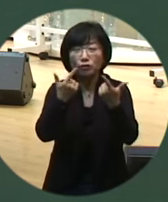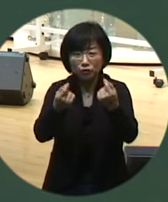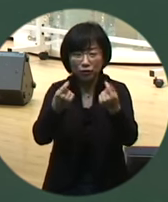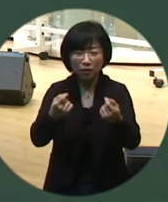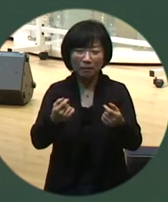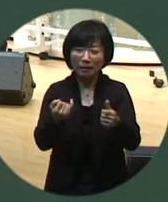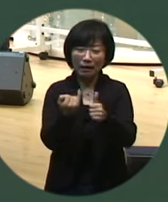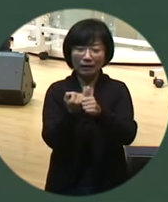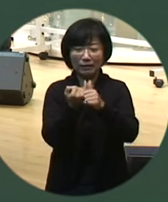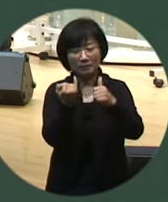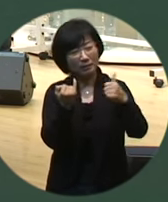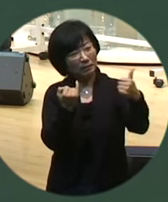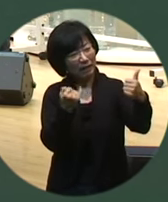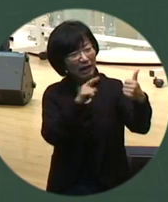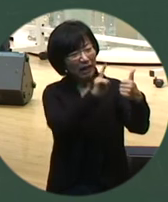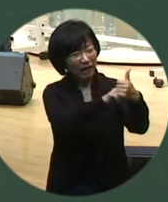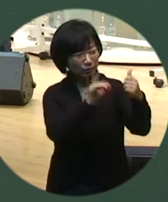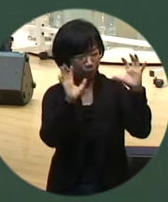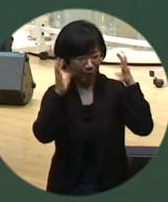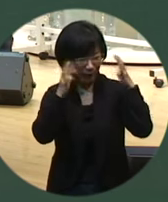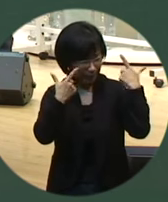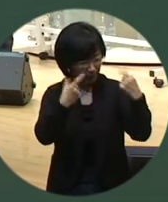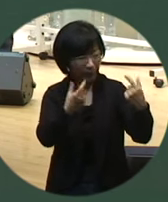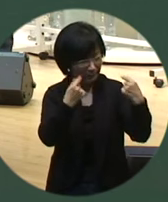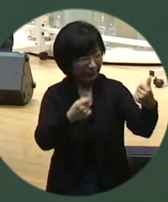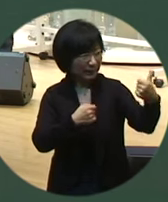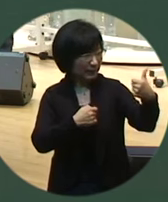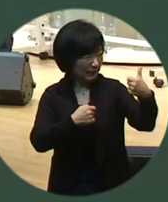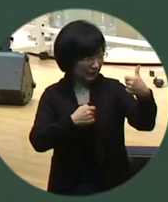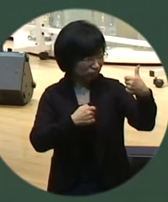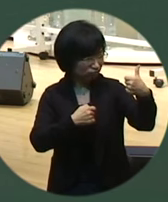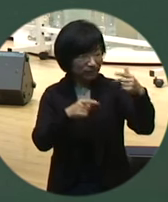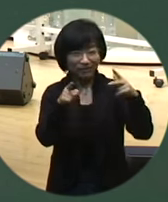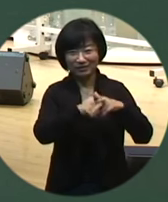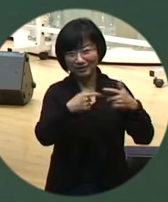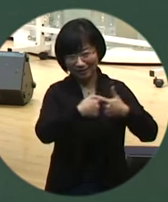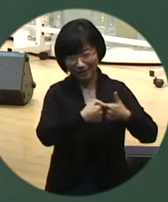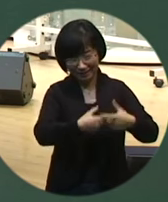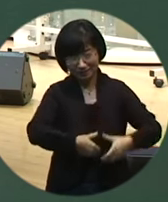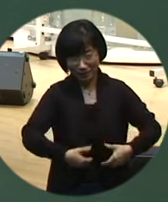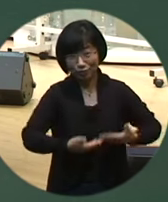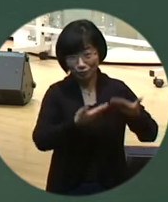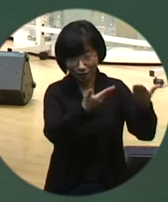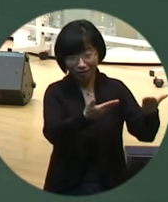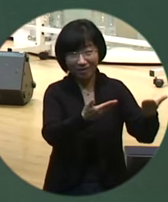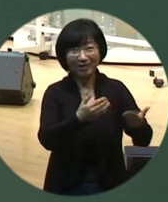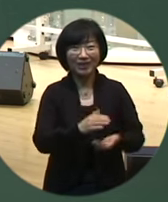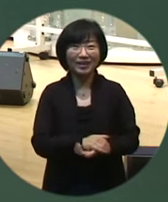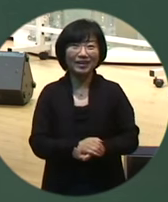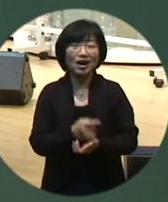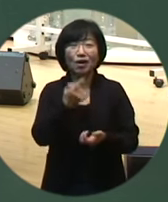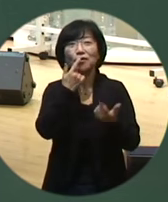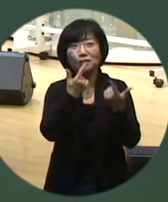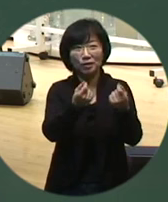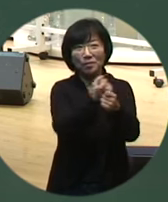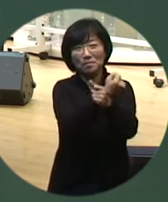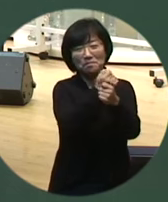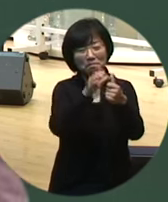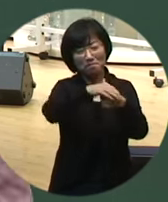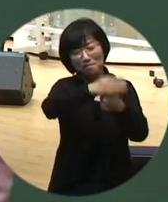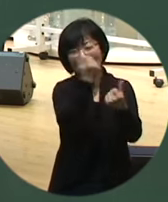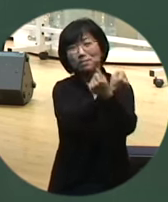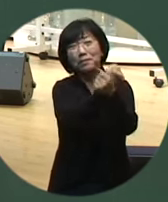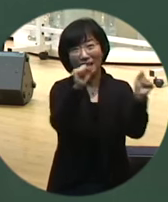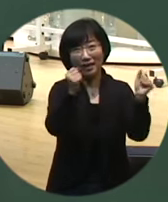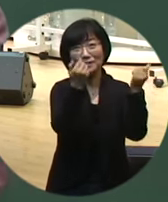way, that's a good understanding. 출. In other words, exit. 이사야 7장 14절 보라 처녀가